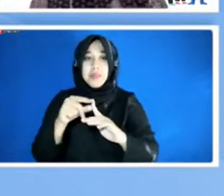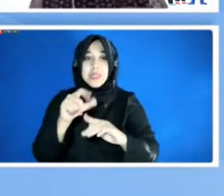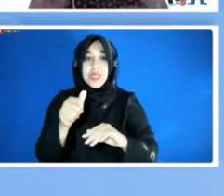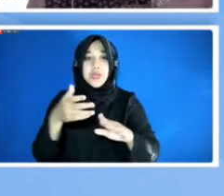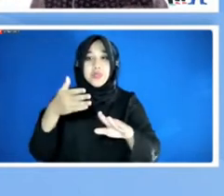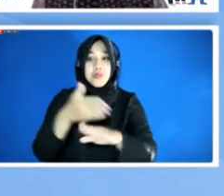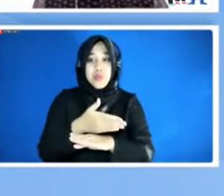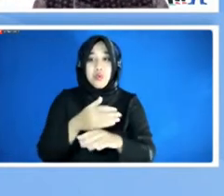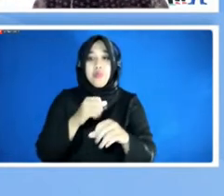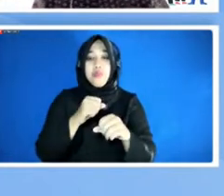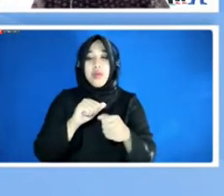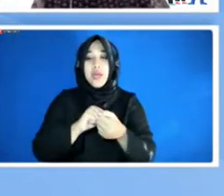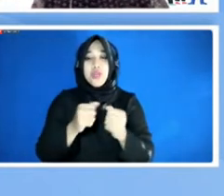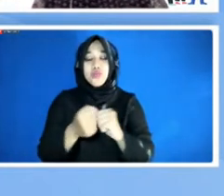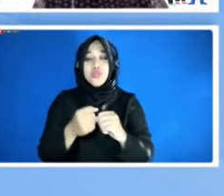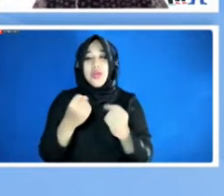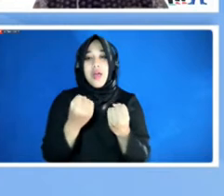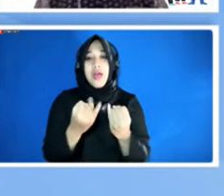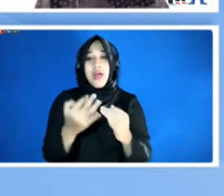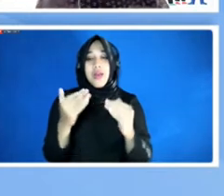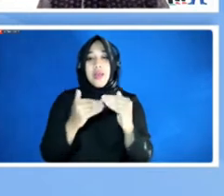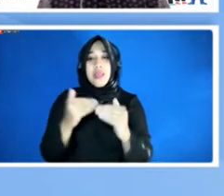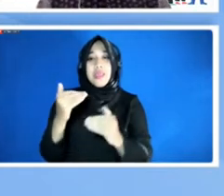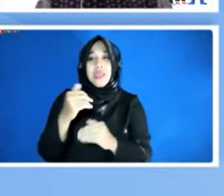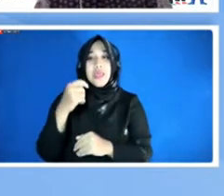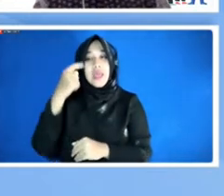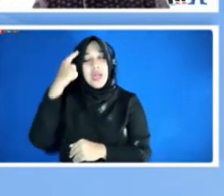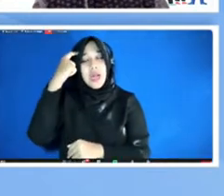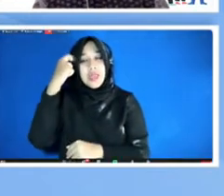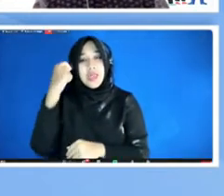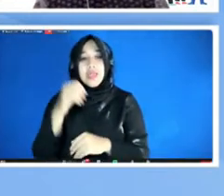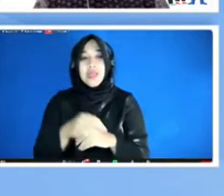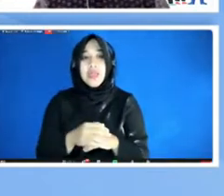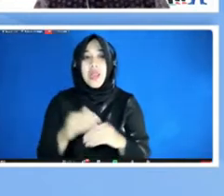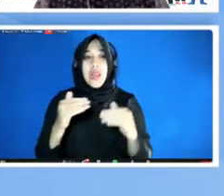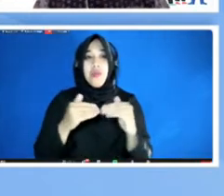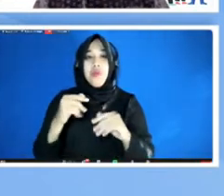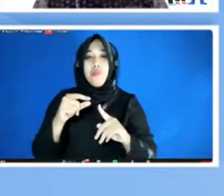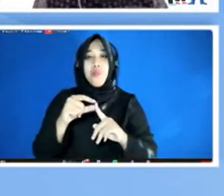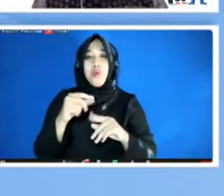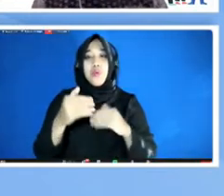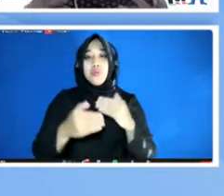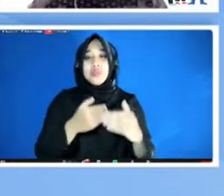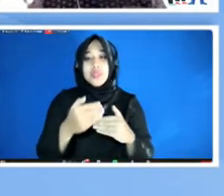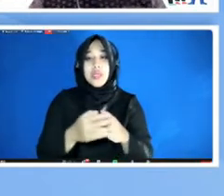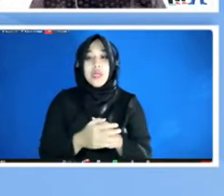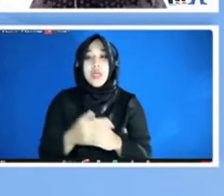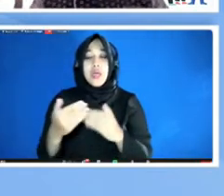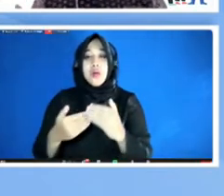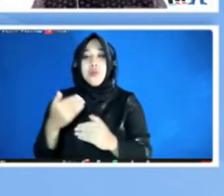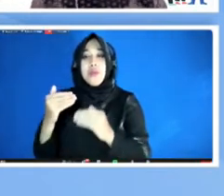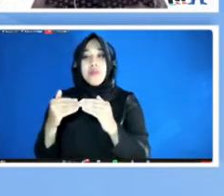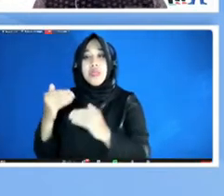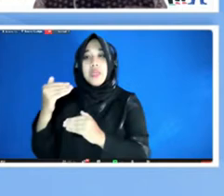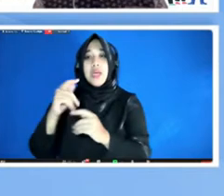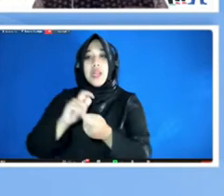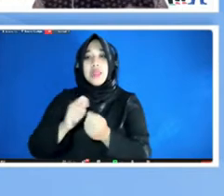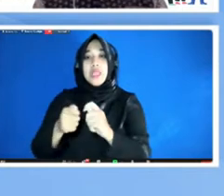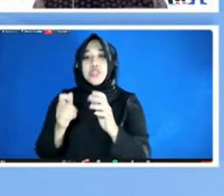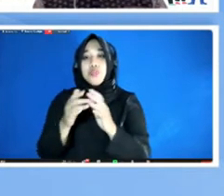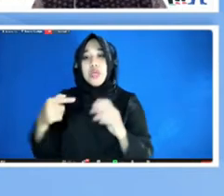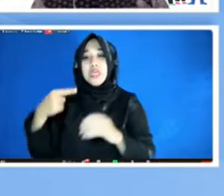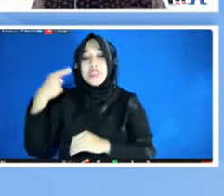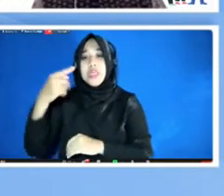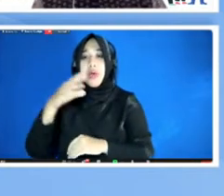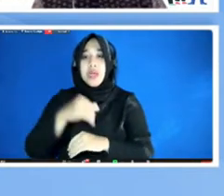kasus, maka angkanya lebih tinggi kadang dengan rata-rata konfirmasi harian di level provinsi. Kemudian kita meningkatkan untuk tes dibuka tiap hari, yang awalnya